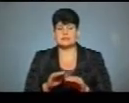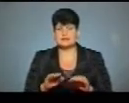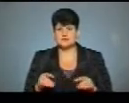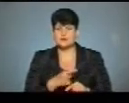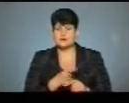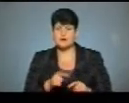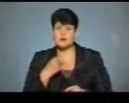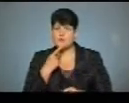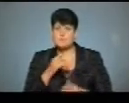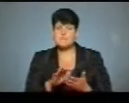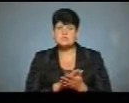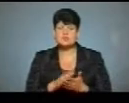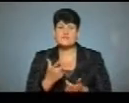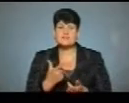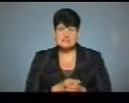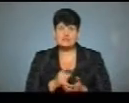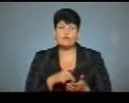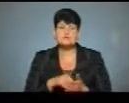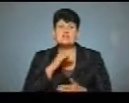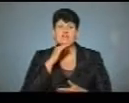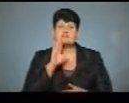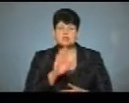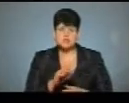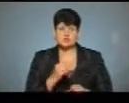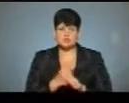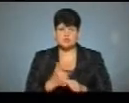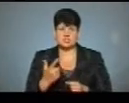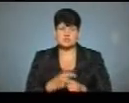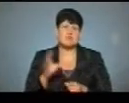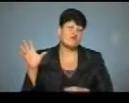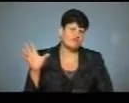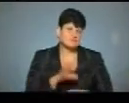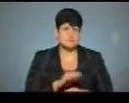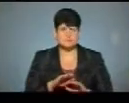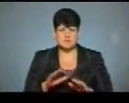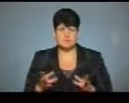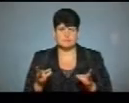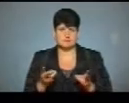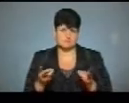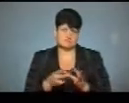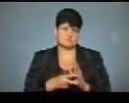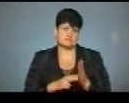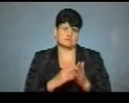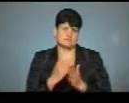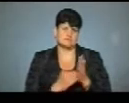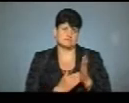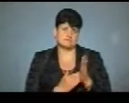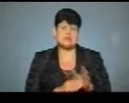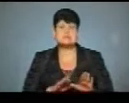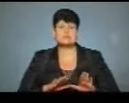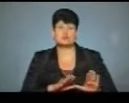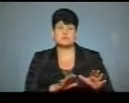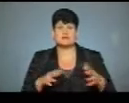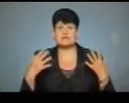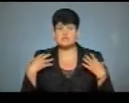каже, безкоштовних вакцин у місті вистачає, щоб зробити щеплення усім дітям, яким це було заплановано. Заступник начальника